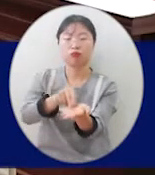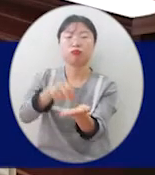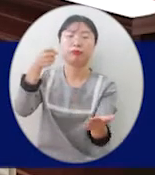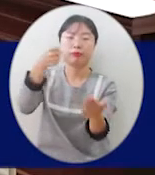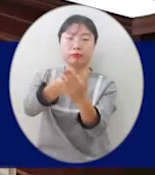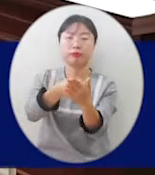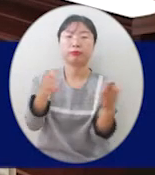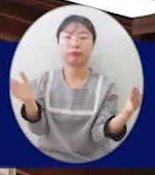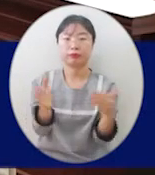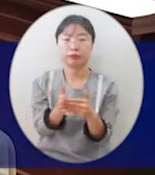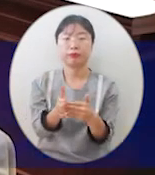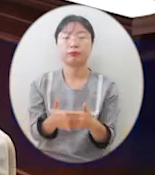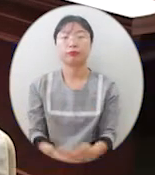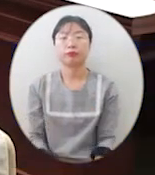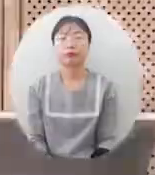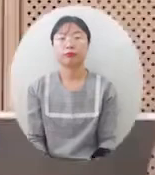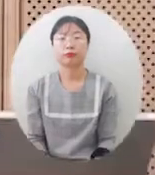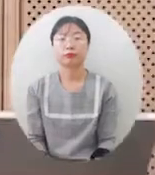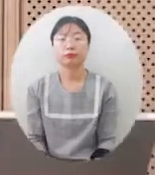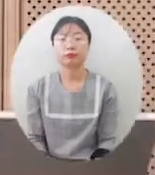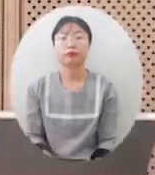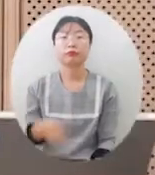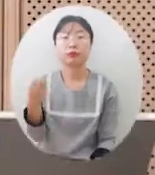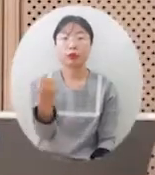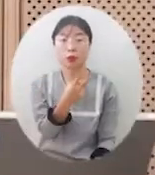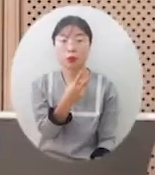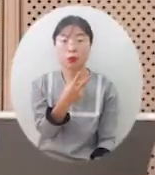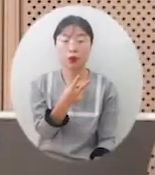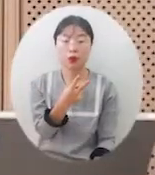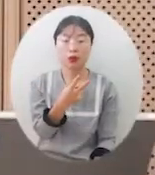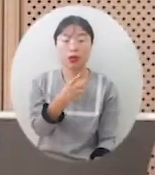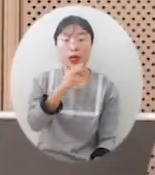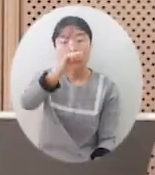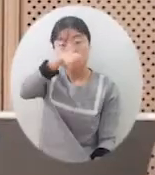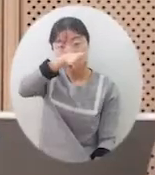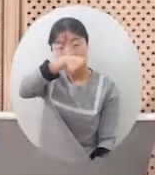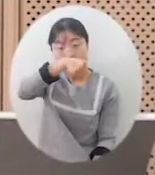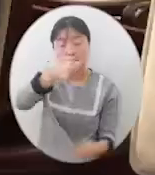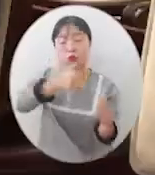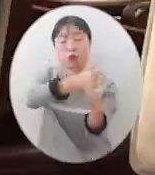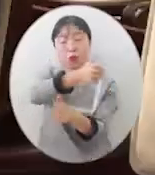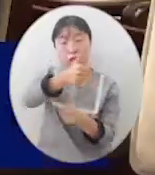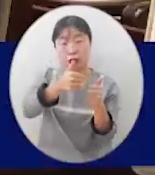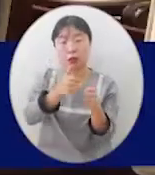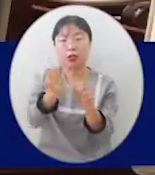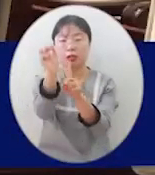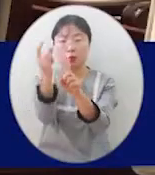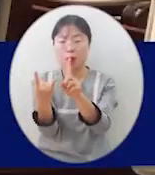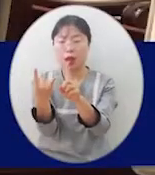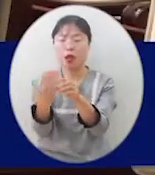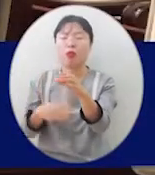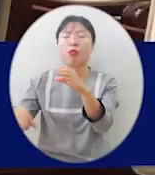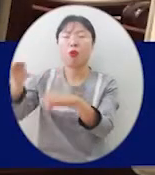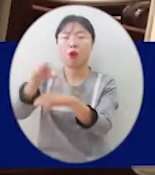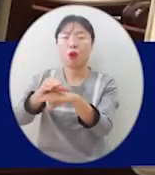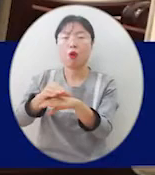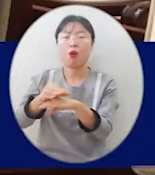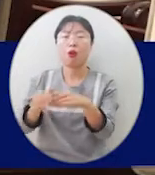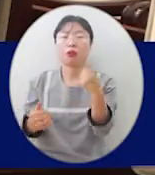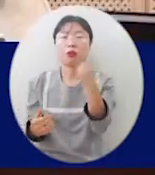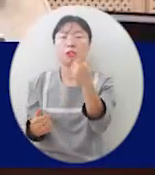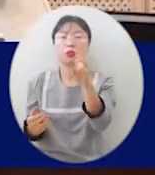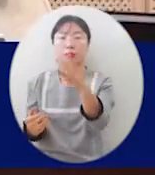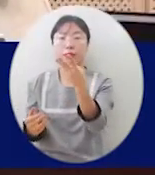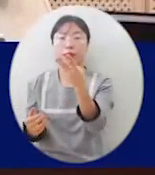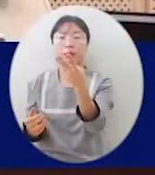심의 의결했습니다. 또한 예산결산특별위원회에서는 제1회 추경보다 1,308억 원 증액